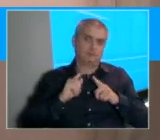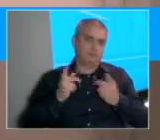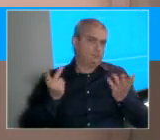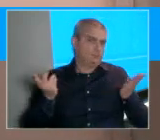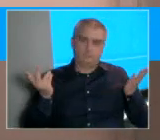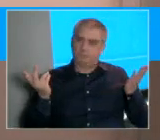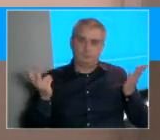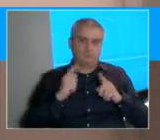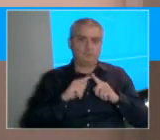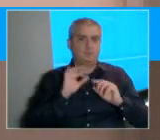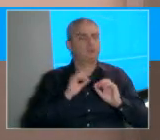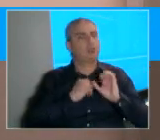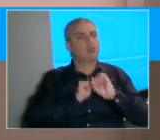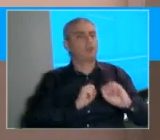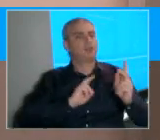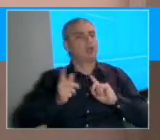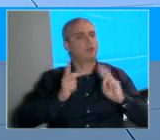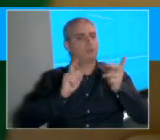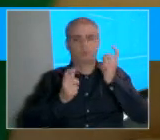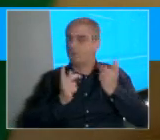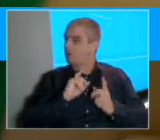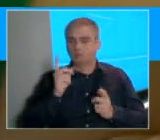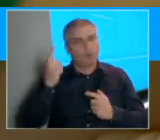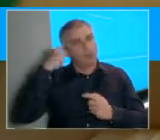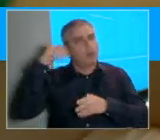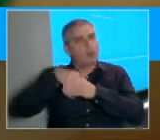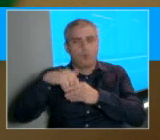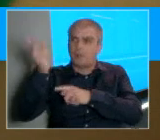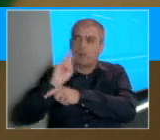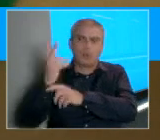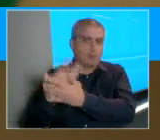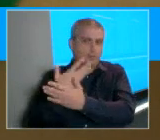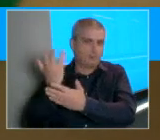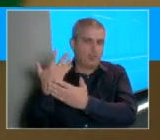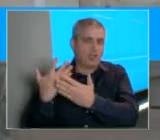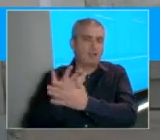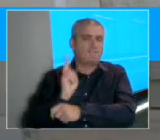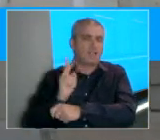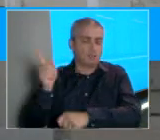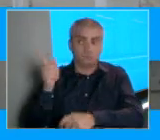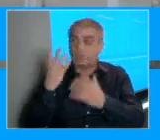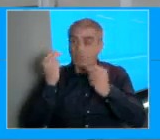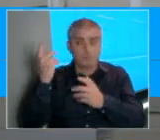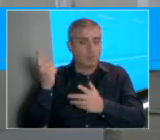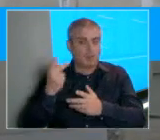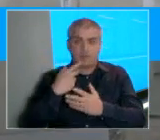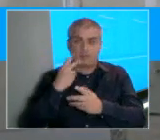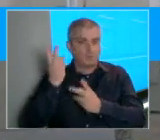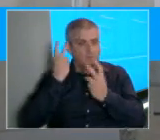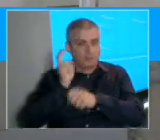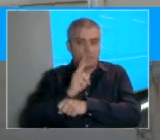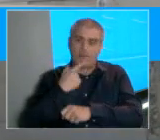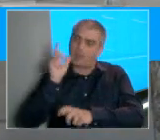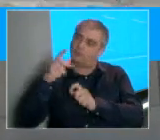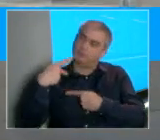לסולידריות, ואסור לנו לבוא ולהתפתה לכל מיני פייק ניוז, גם דרך אגב בשבוע האחרון, הרבה מאוד פייק ניוז, על כל מיני